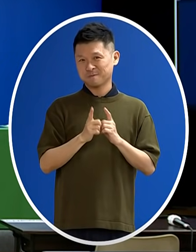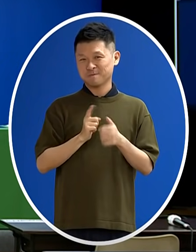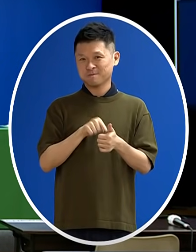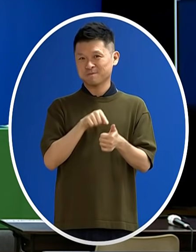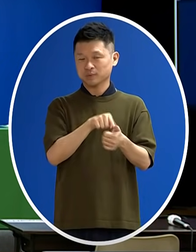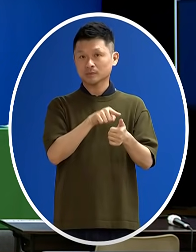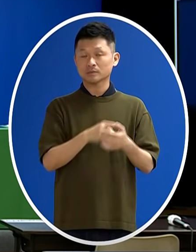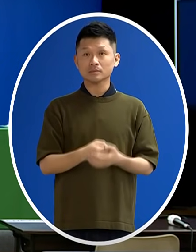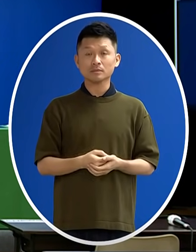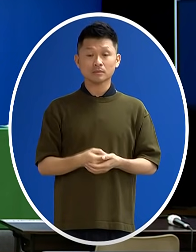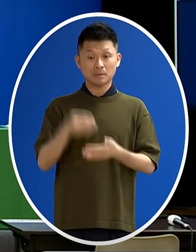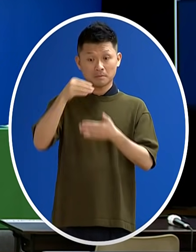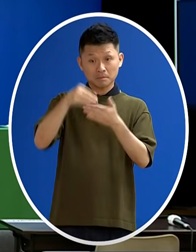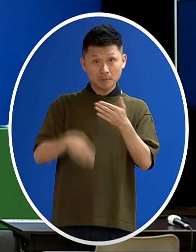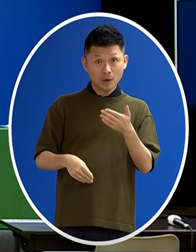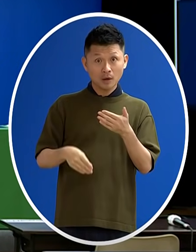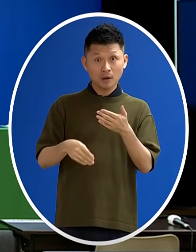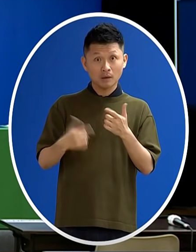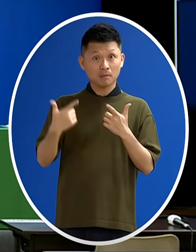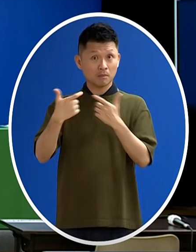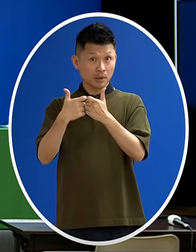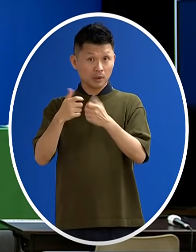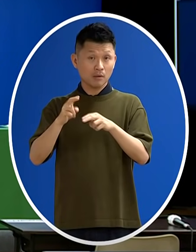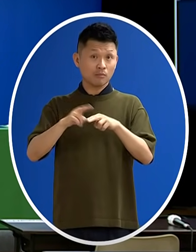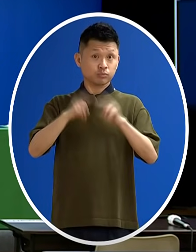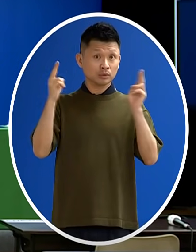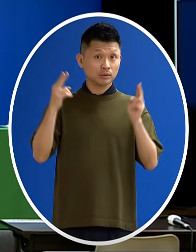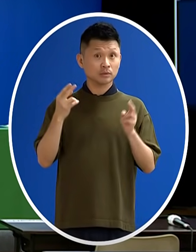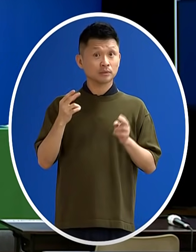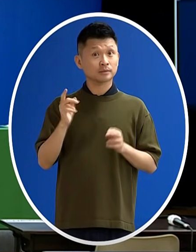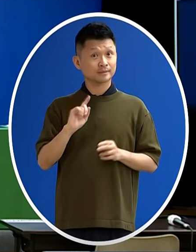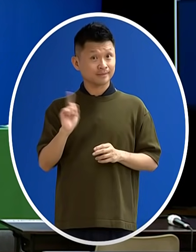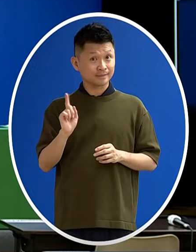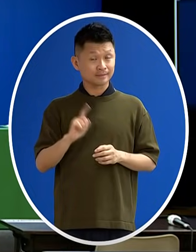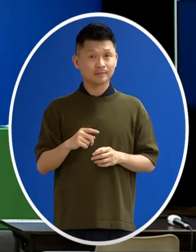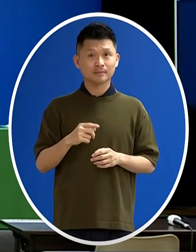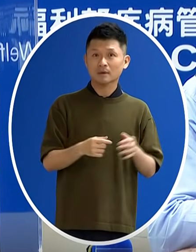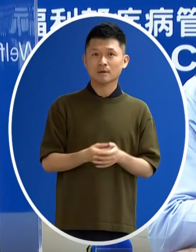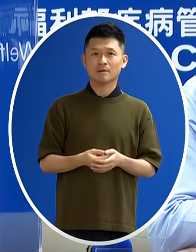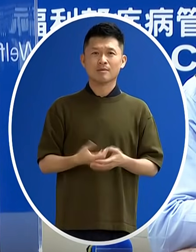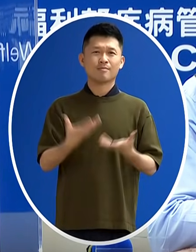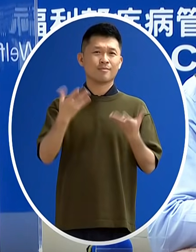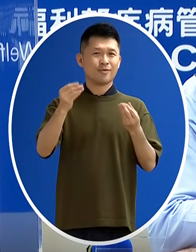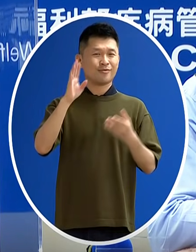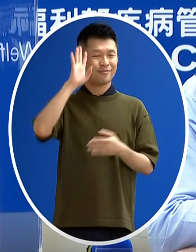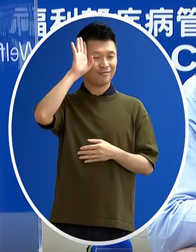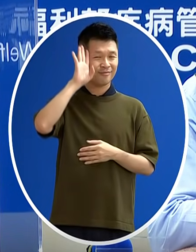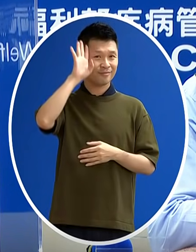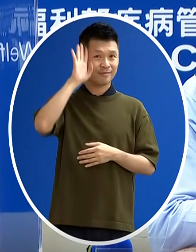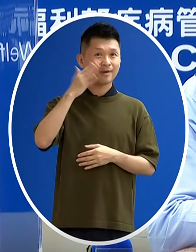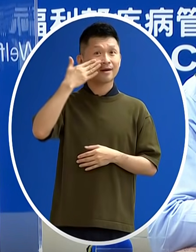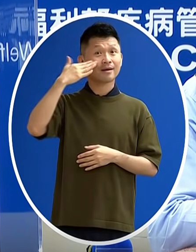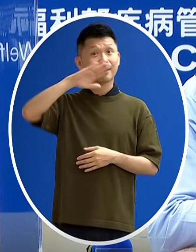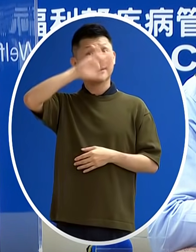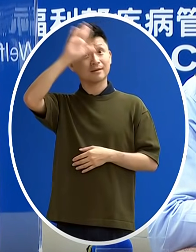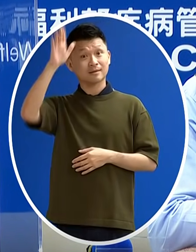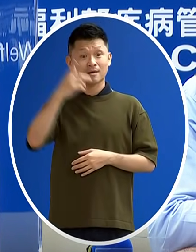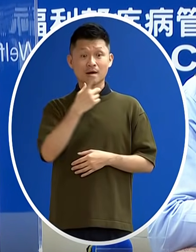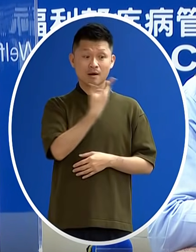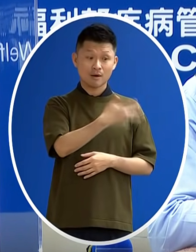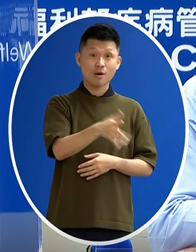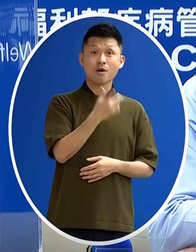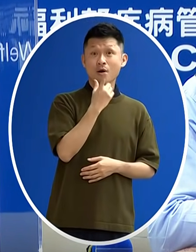什么样的标准进行放行？那是否有其他的考量？谢谢。 以前我们常讲蓝天绿水嘛，